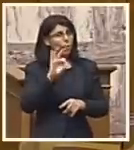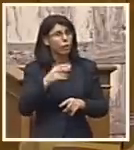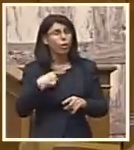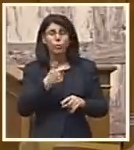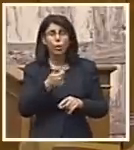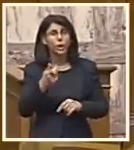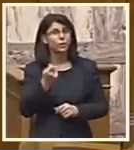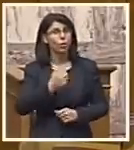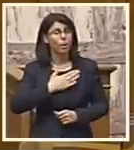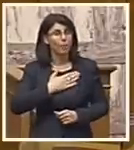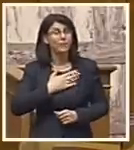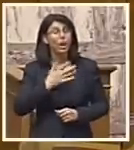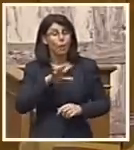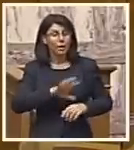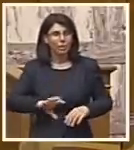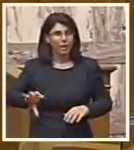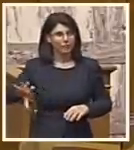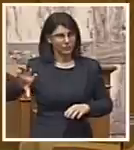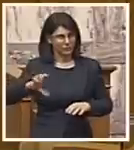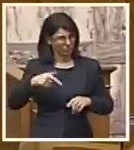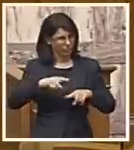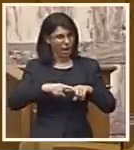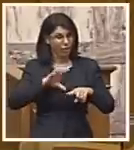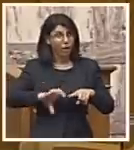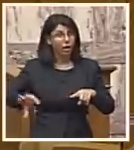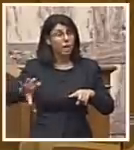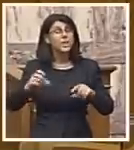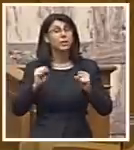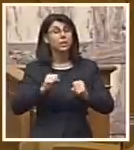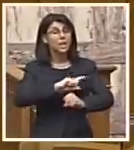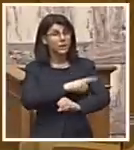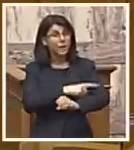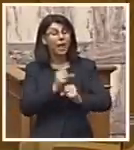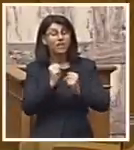και για την γεωπολιτική μας ισχύ και την ασφάλειά μας στην περιοχή.